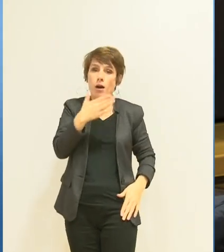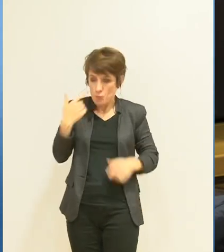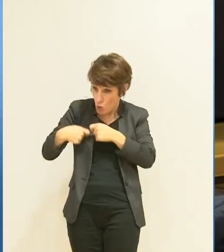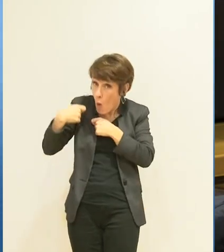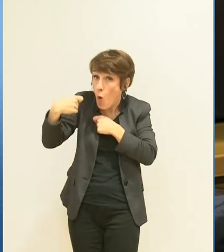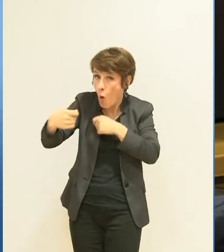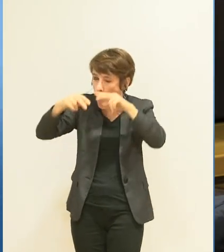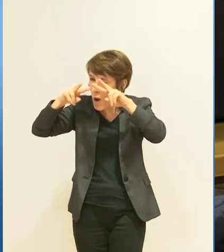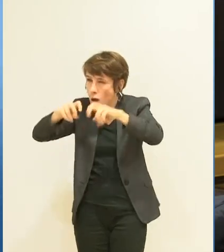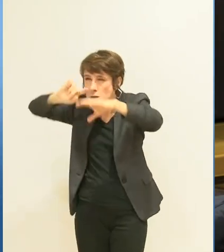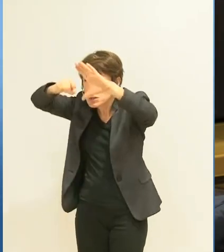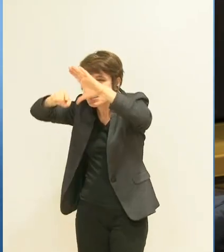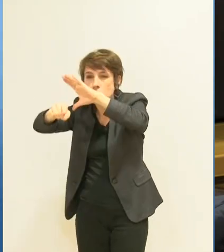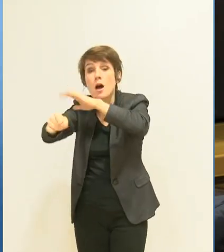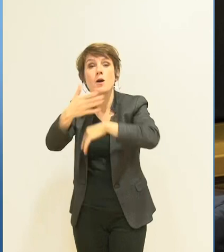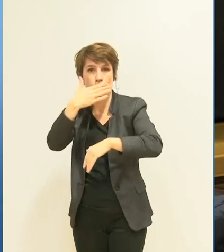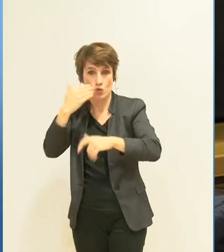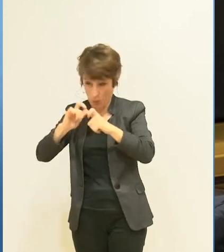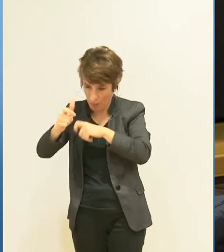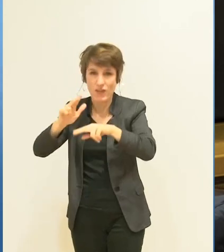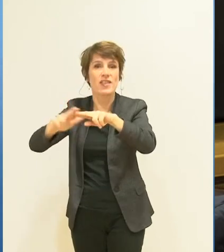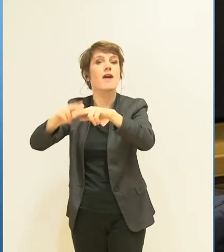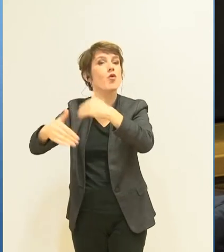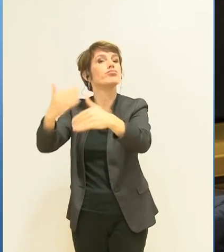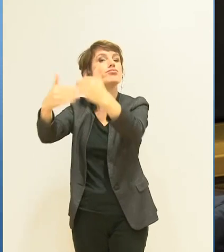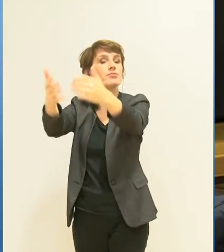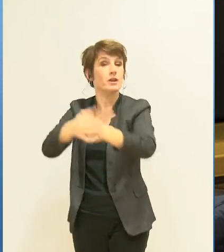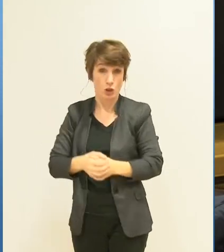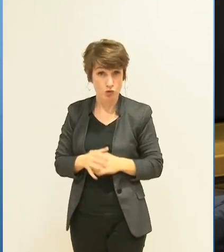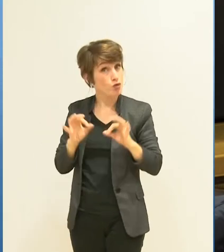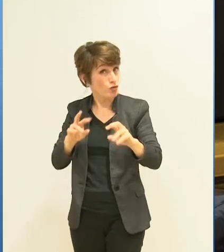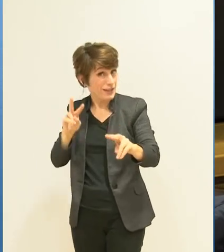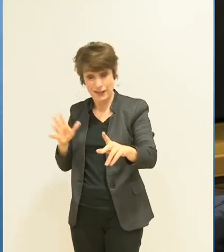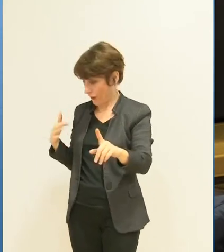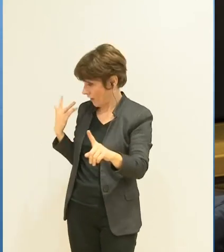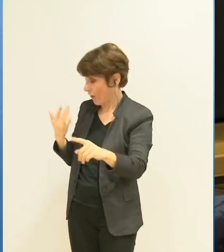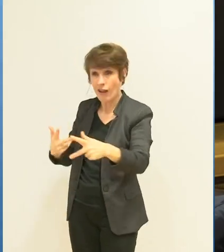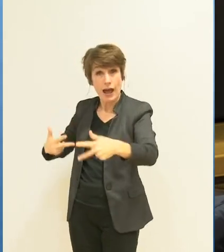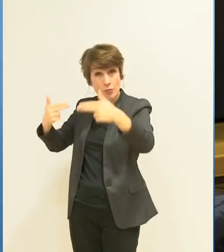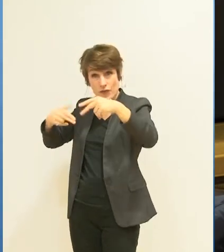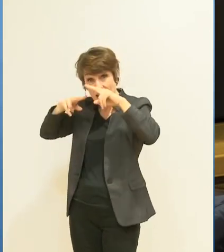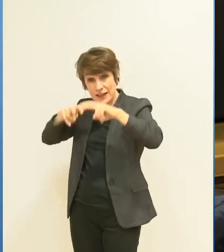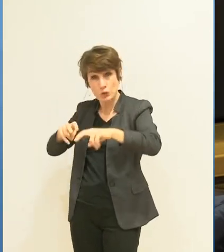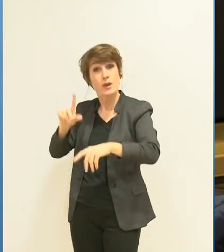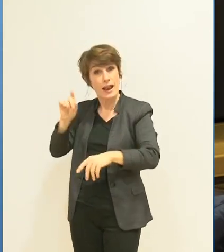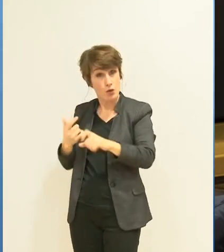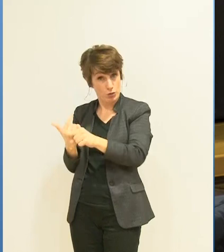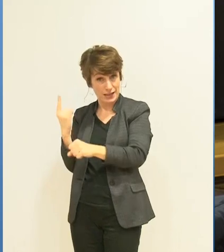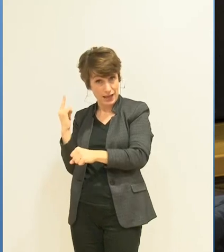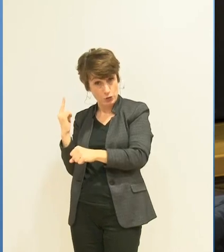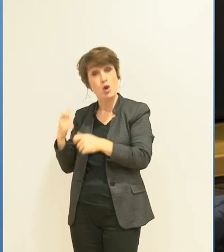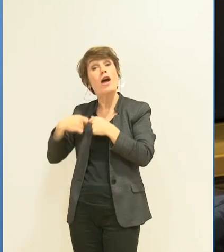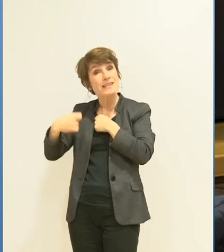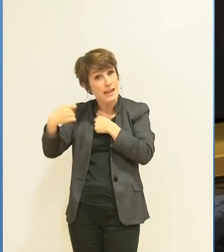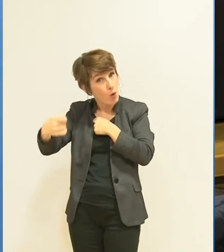temps soit plus long au moment des travaux eux mêmes donc cette phase est une effectivement elle a déjà débuté déjà depuis deux ans elle est